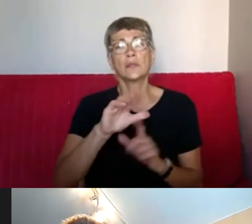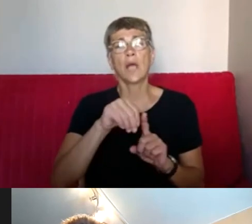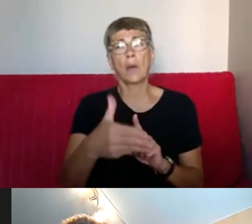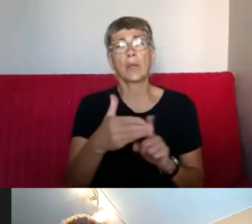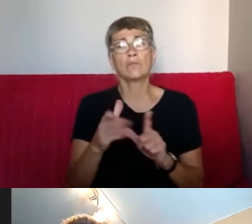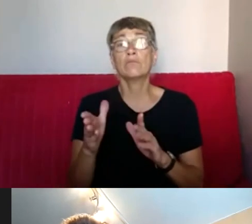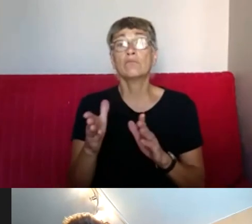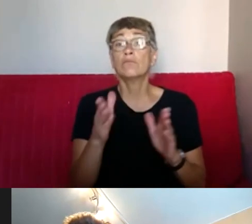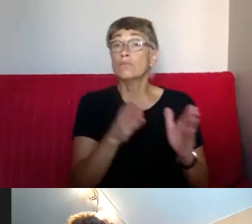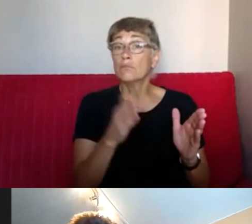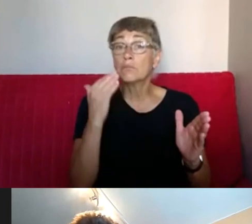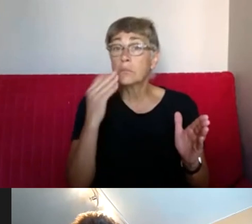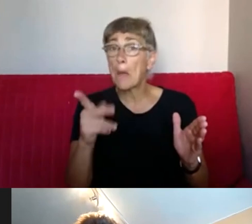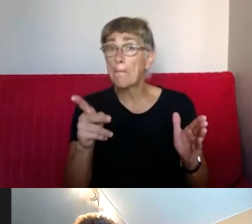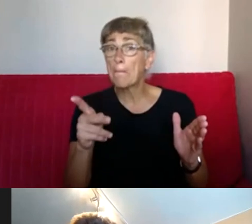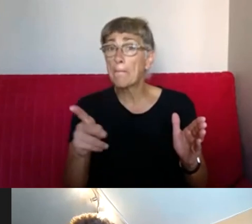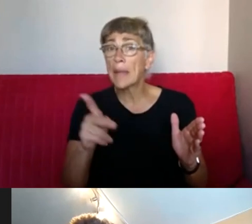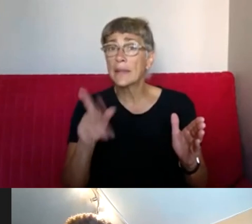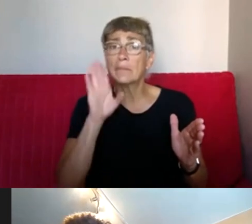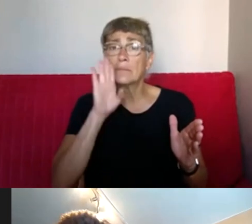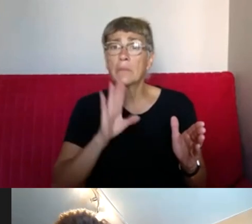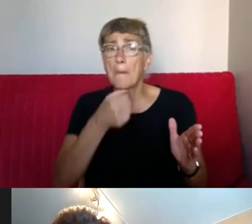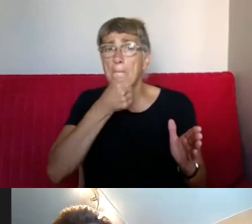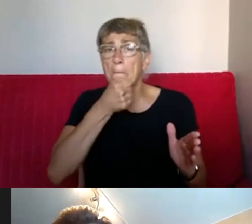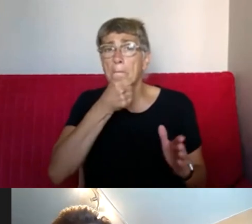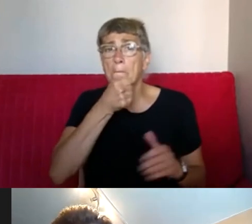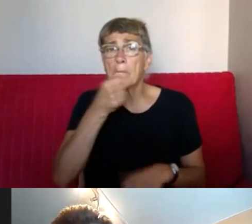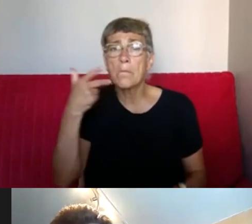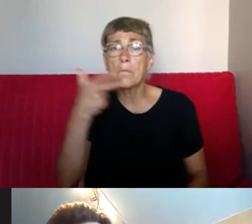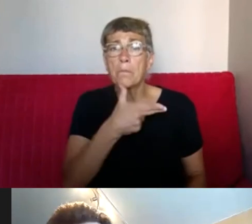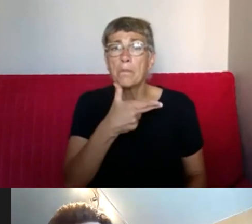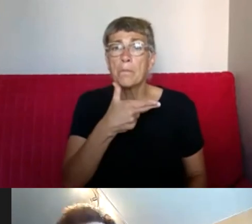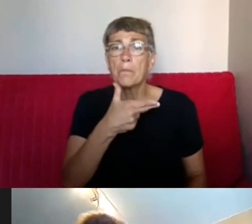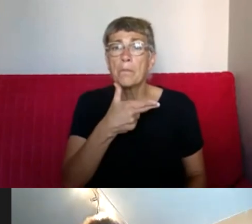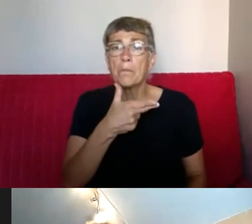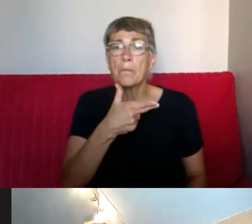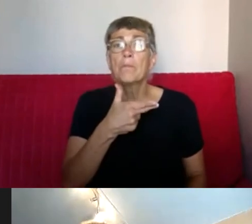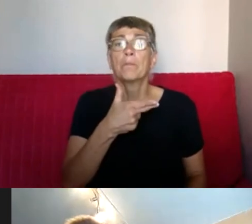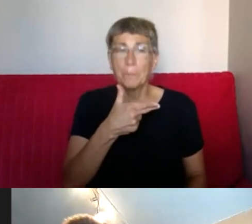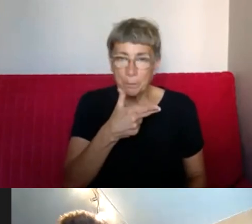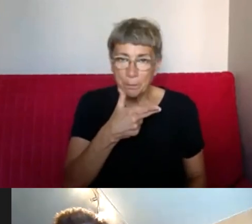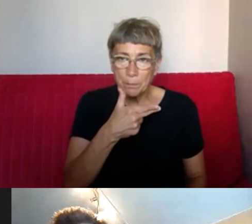yourself, please, and leave the screen also. Thank you very much. Thanks a